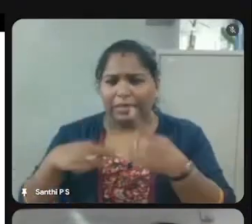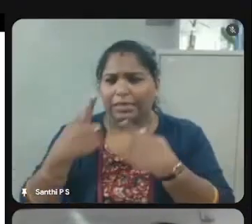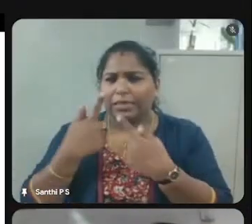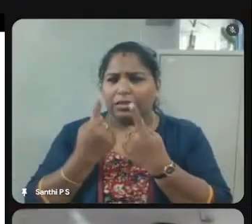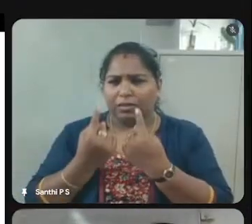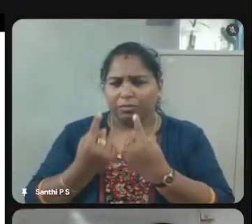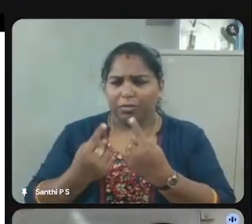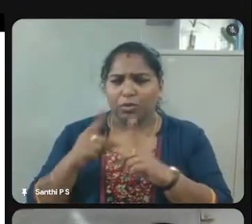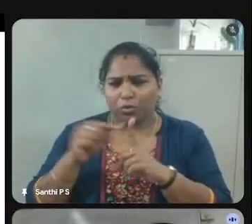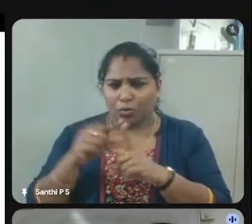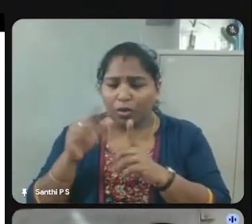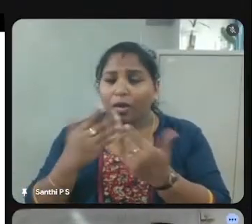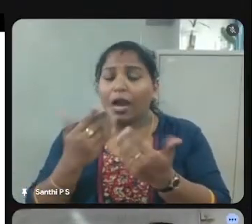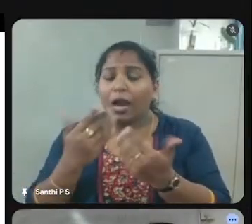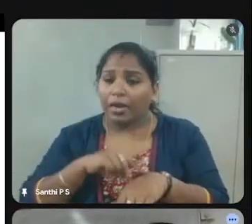അവര് ഡയബറ്റിക് ആയി.